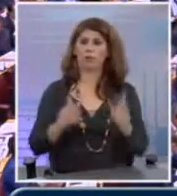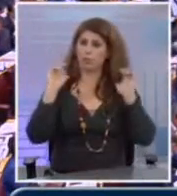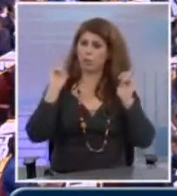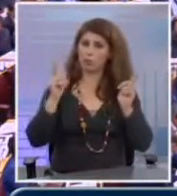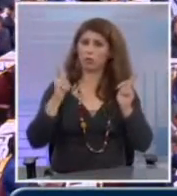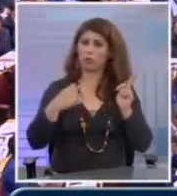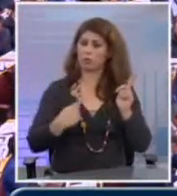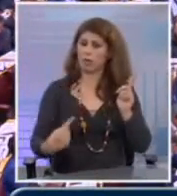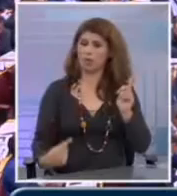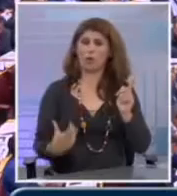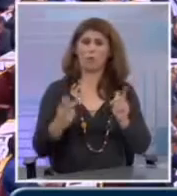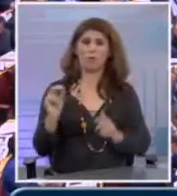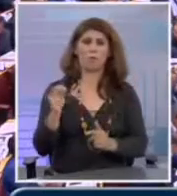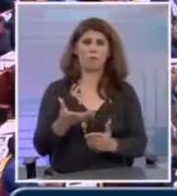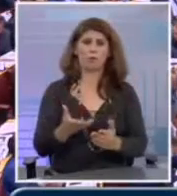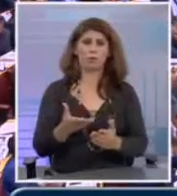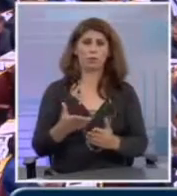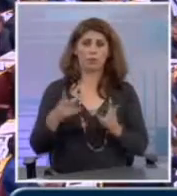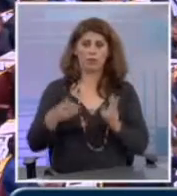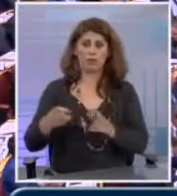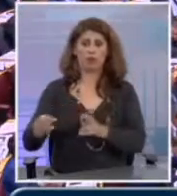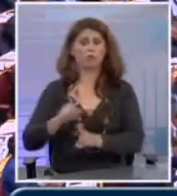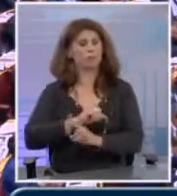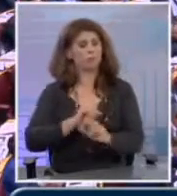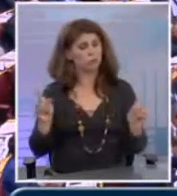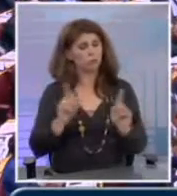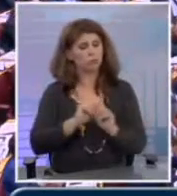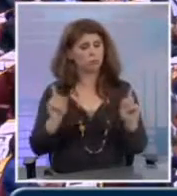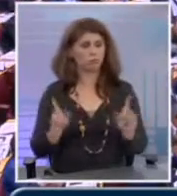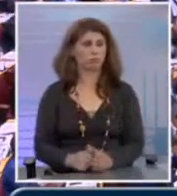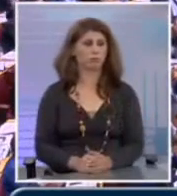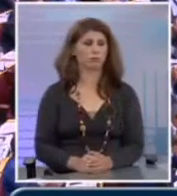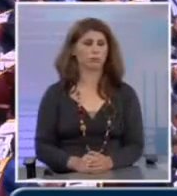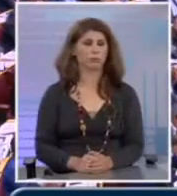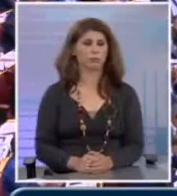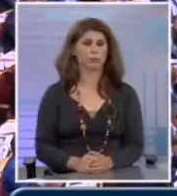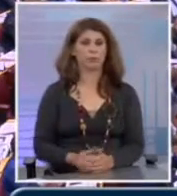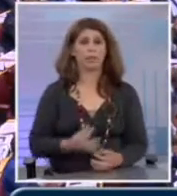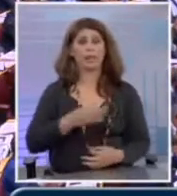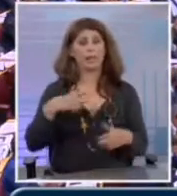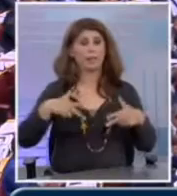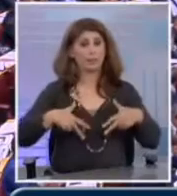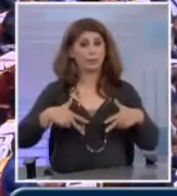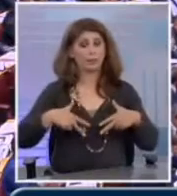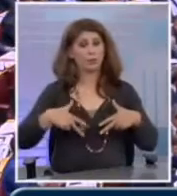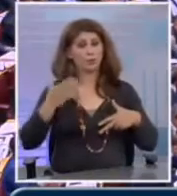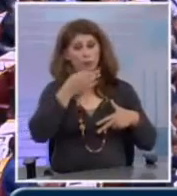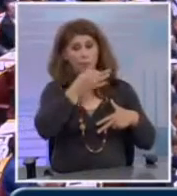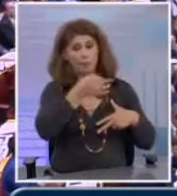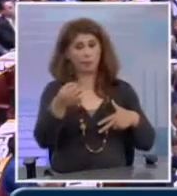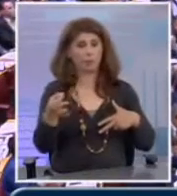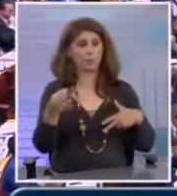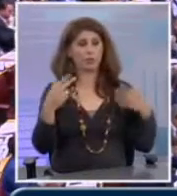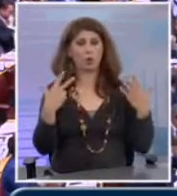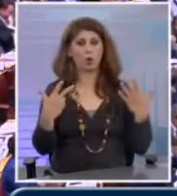δημοκρατικά συμπεριφερόμενους βουλευτές. Μην διακόπτετε καθόλου. Κύριε Υπουργέ, έχετε το λόγο... Για